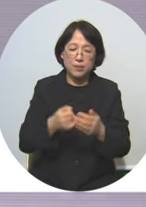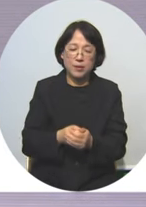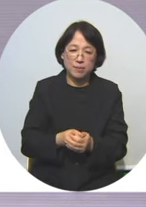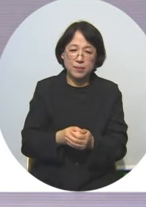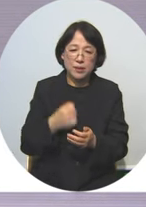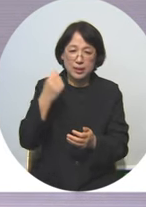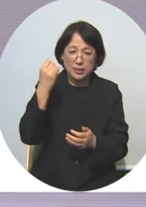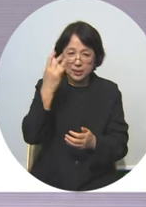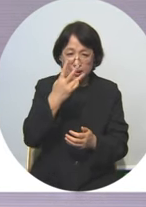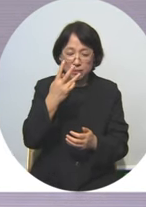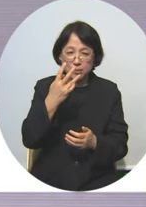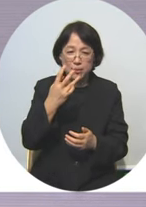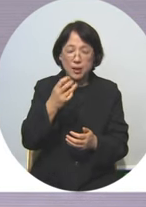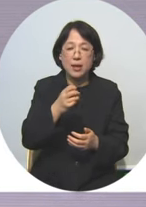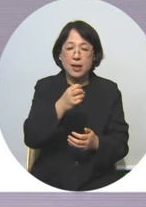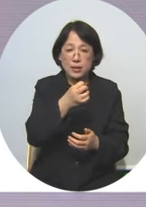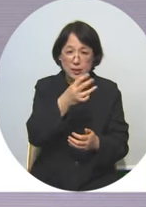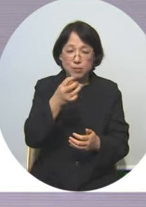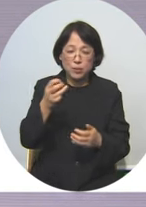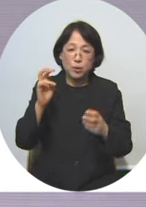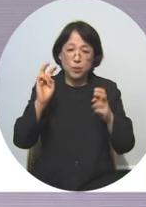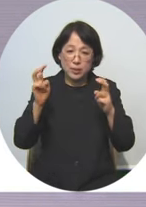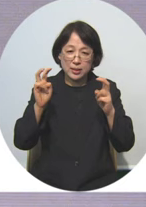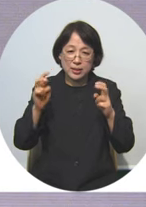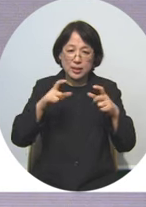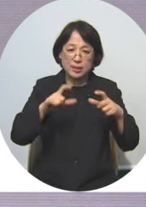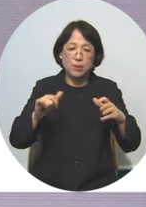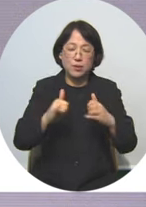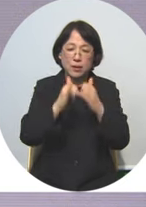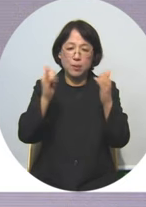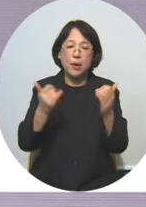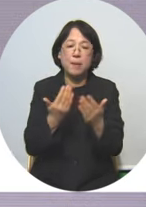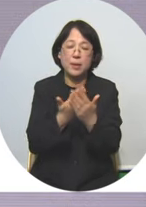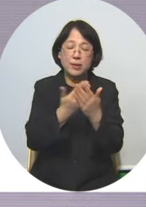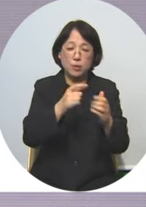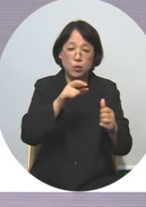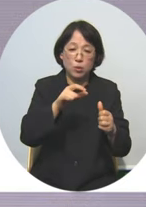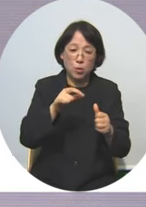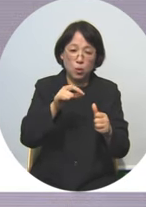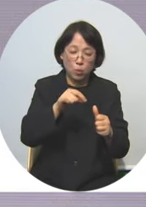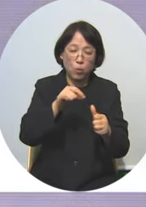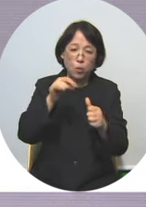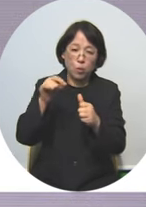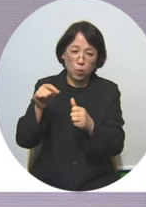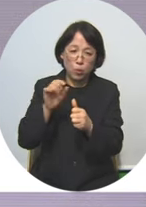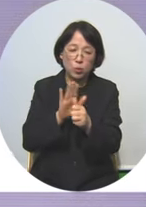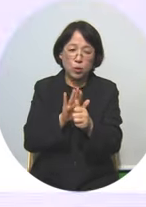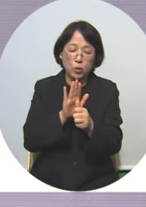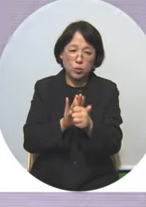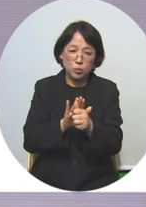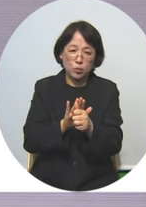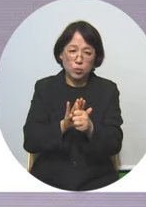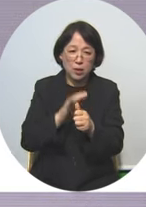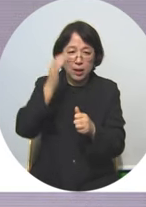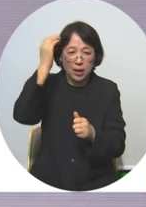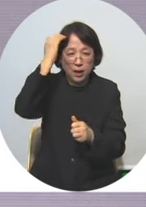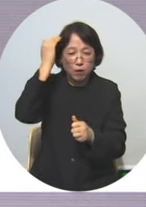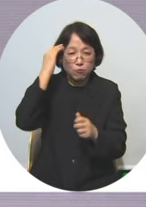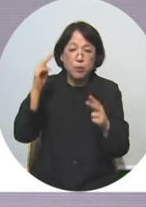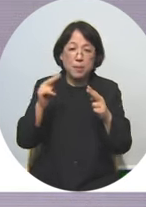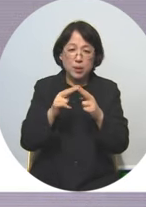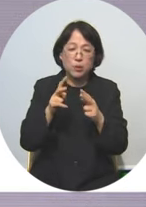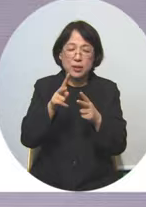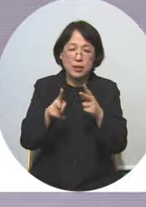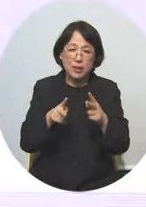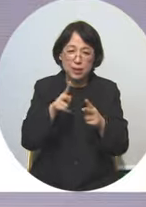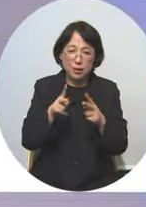용인 국가산업단지를 발판 삼아 지역사회의 발전과 고용에 기여하고 나아가 대한민국 첨단산업의 견인차가 될 수